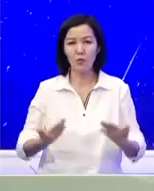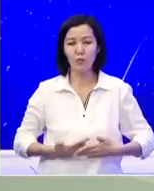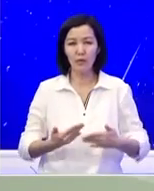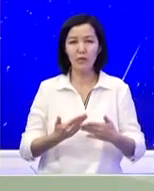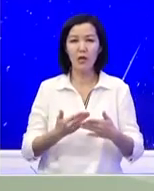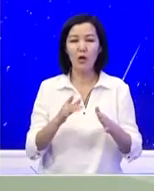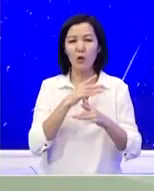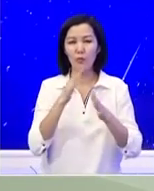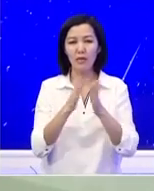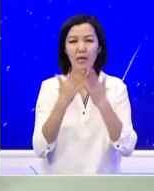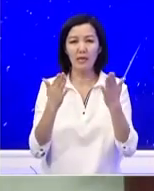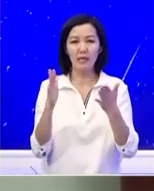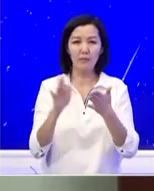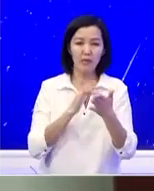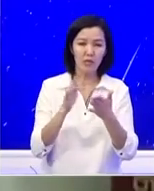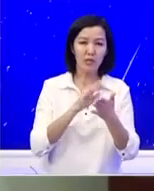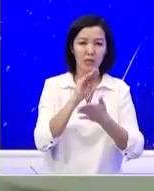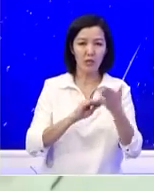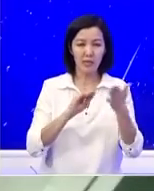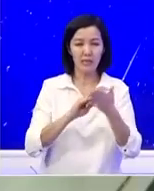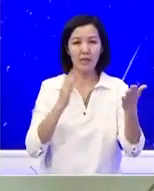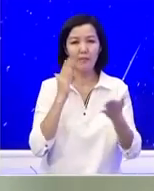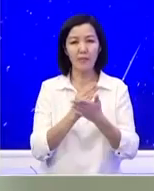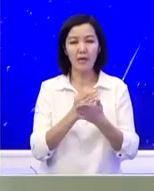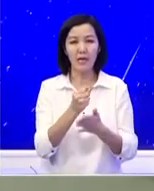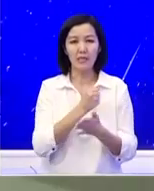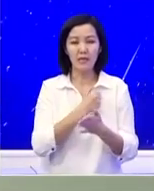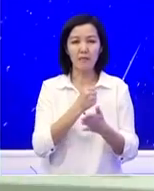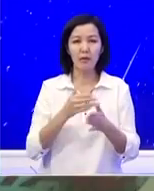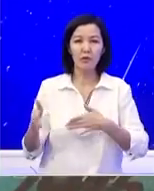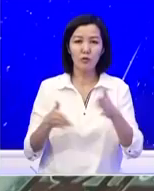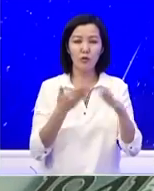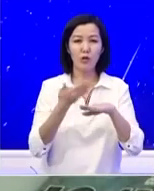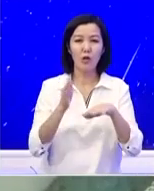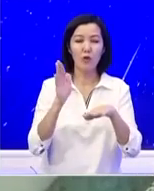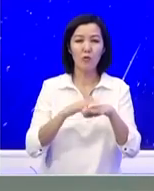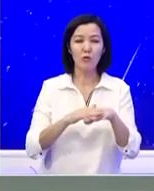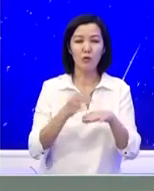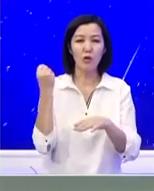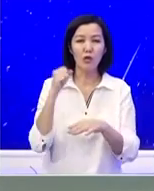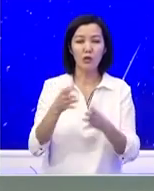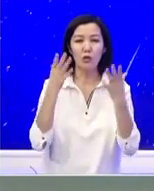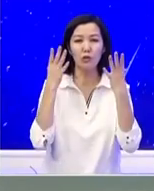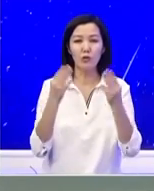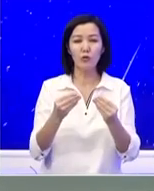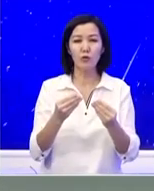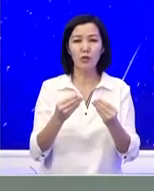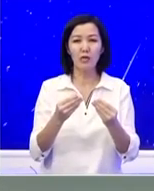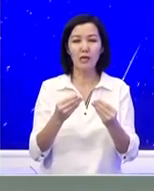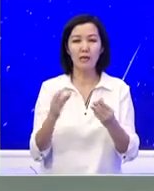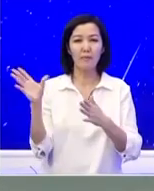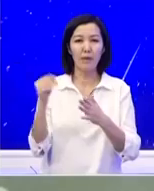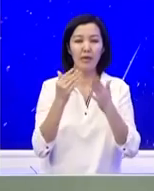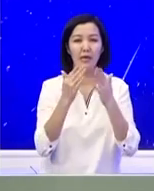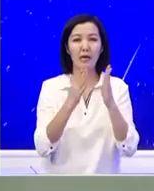том-том кітаптардың парағында сақтаулы. Сарбаз жүрген ауыр жол жайлы туындылар жеңіс күніне орай бір қатарға тізілді.